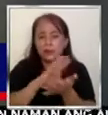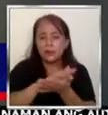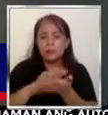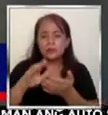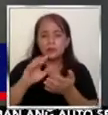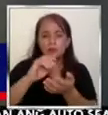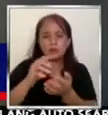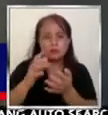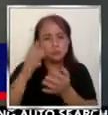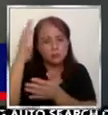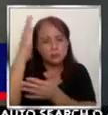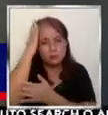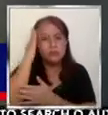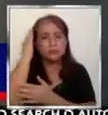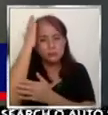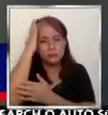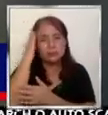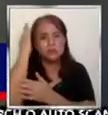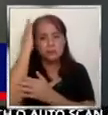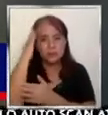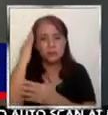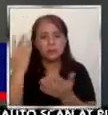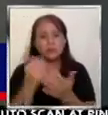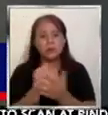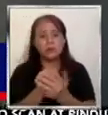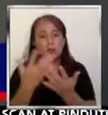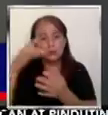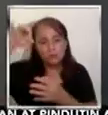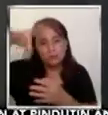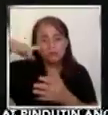ilaw, tubig. Eh may bata, child abuse na yun.